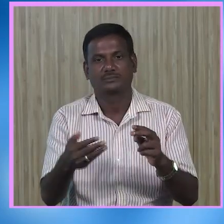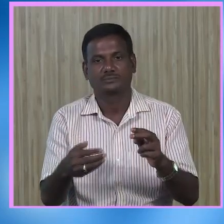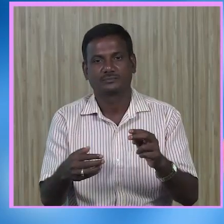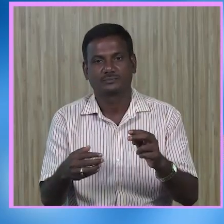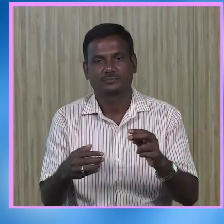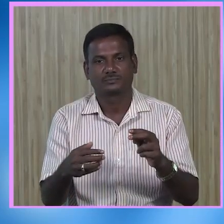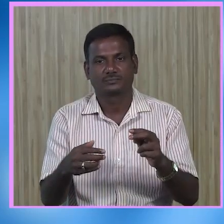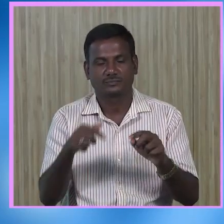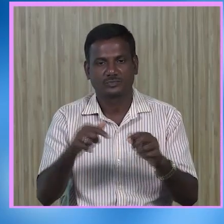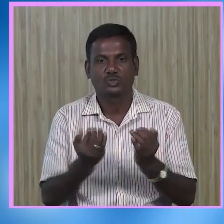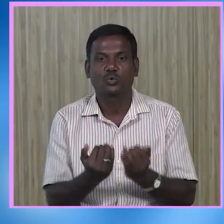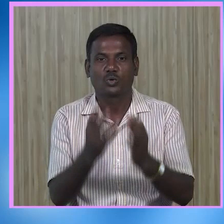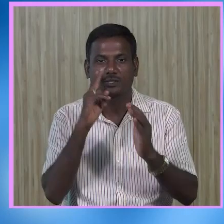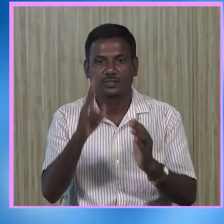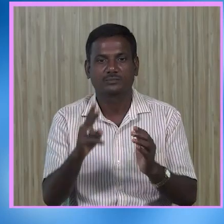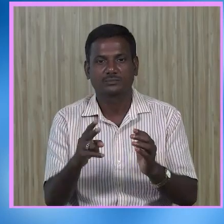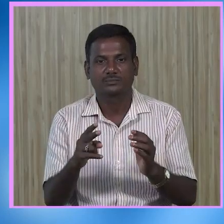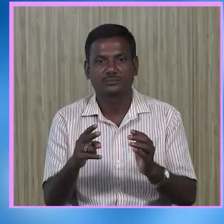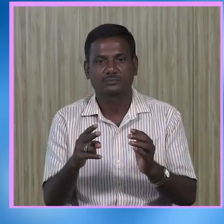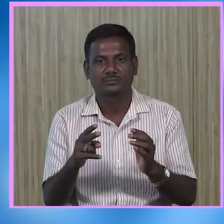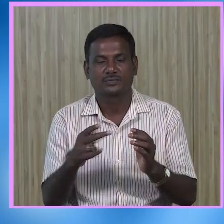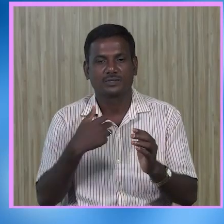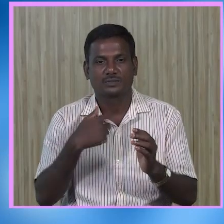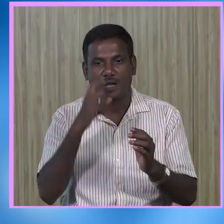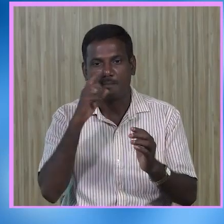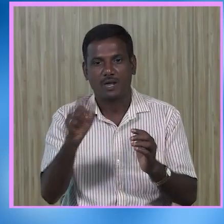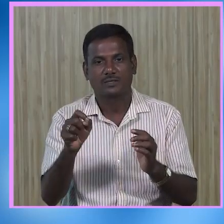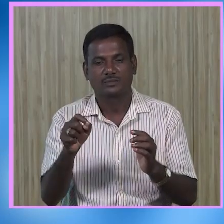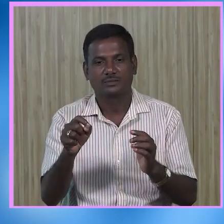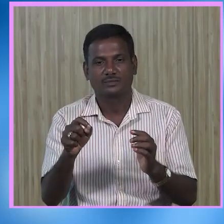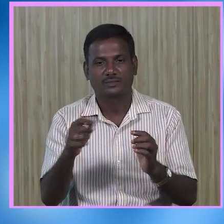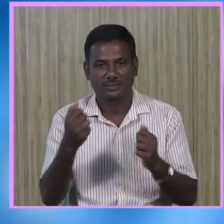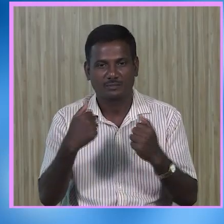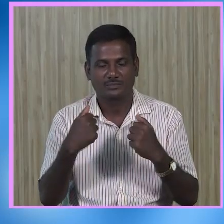பார்ப்போம். நாம் குழந்தையாக இருக்கும் பொழுது நம்மளுடைய அம்மா